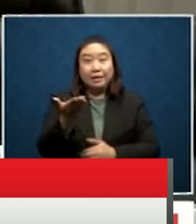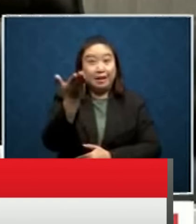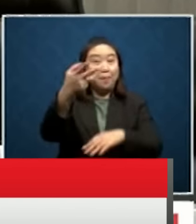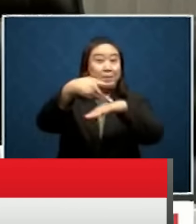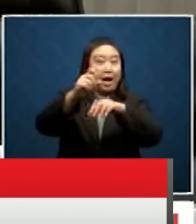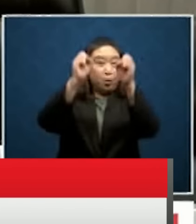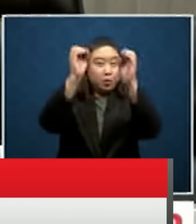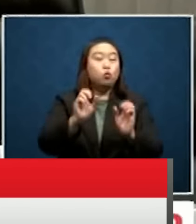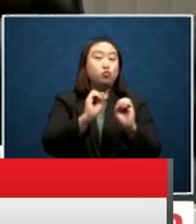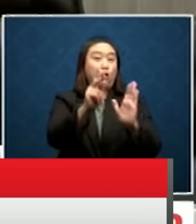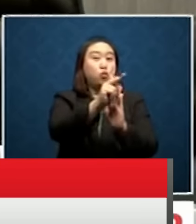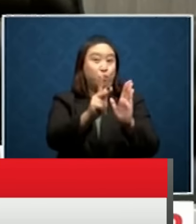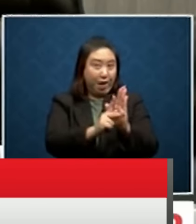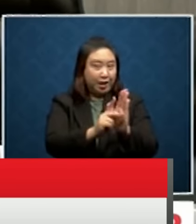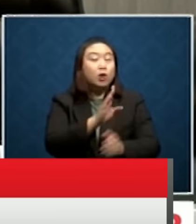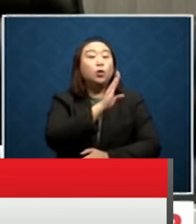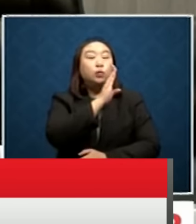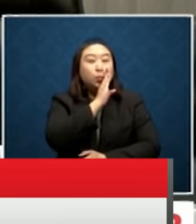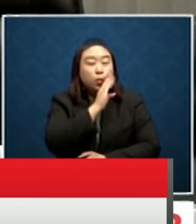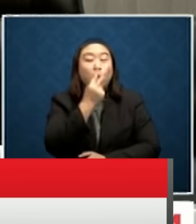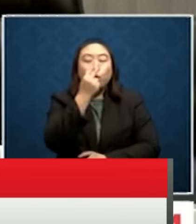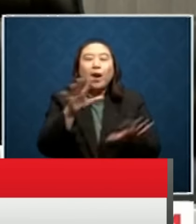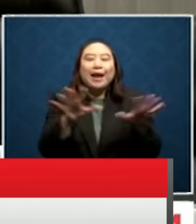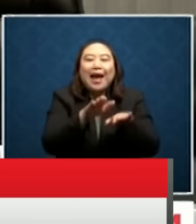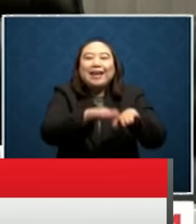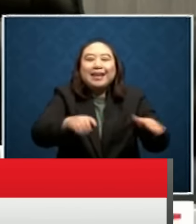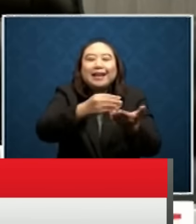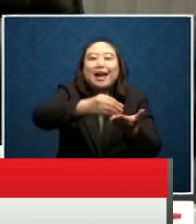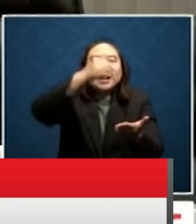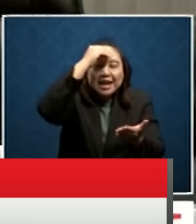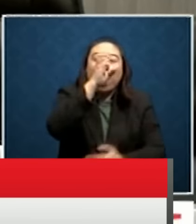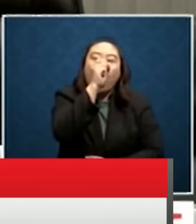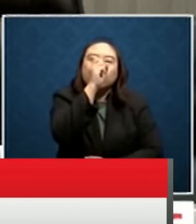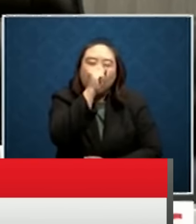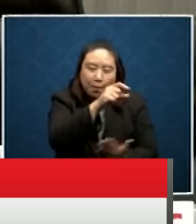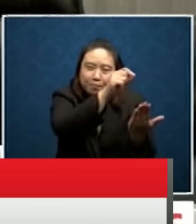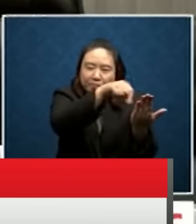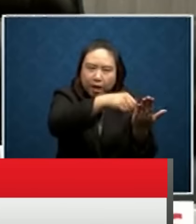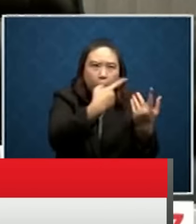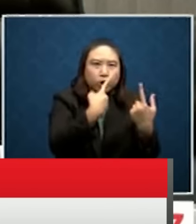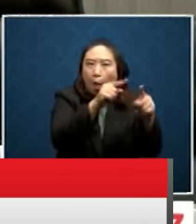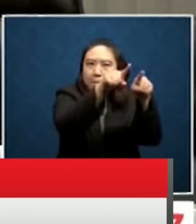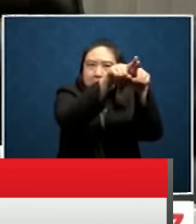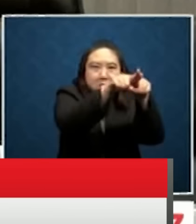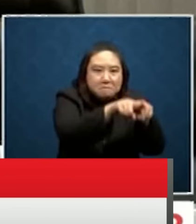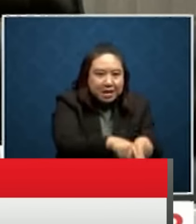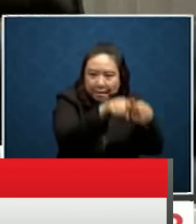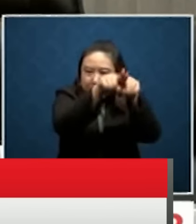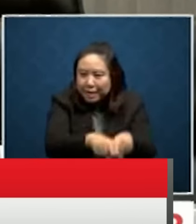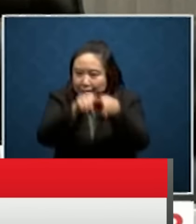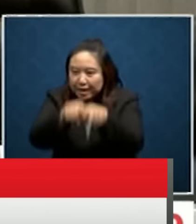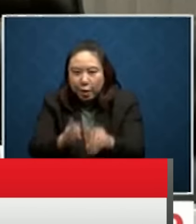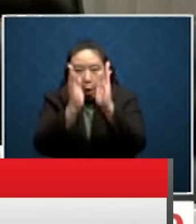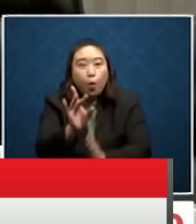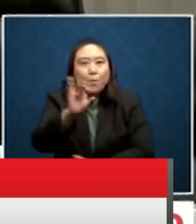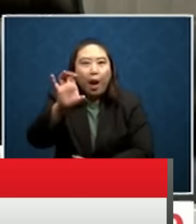สอนกฎหมายถ้าเราพบว่าข้อสอบนักเรียนสอบตรงกันหมดถูกก็ตรงกันผิดก็ตรงกันเป็นชุดๆ 800